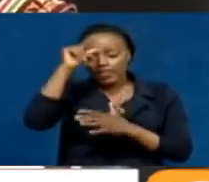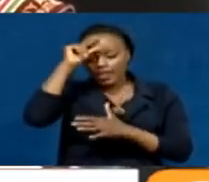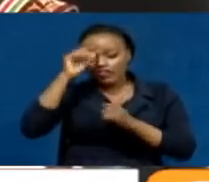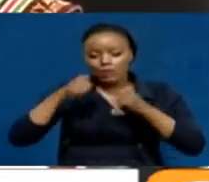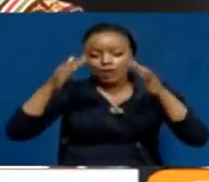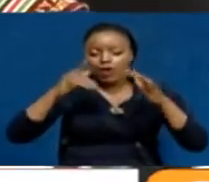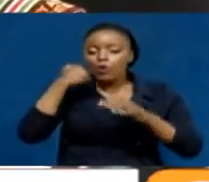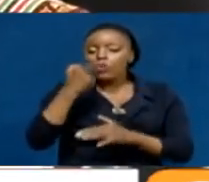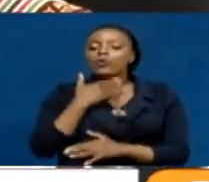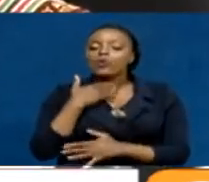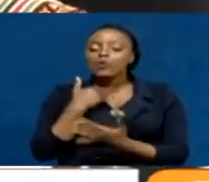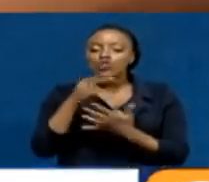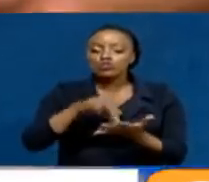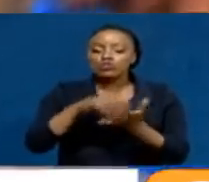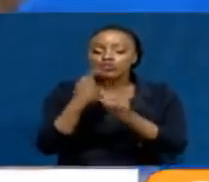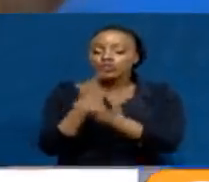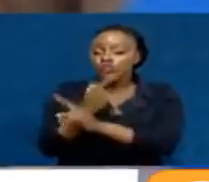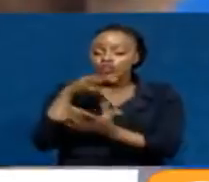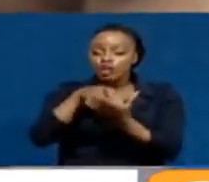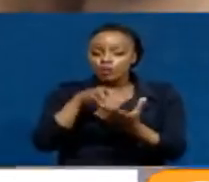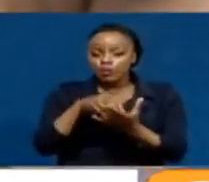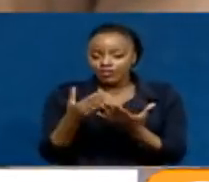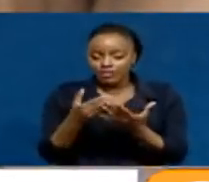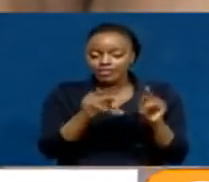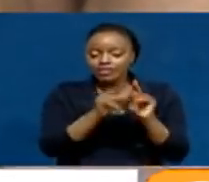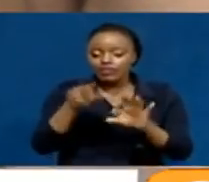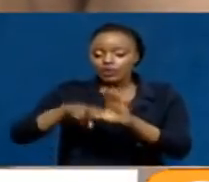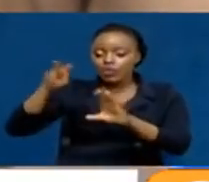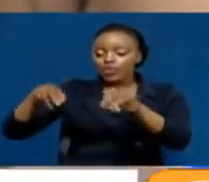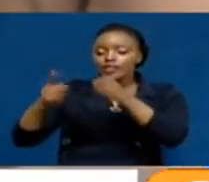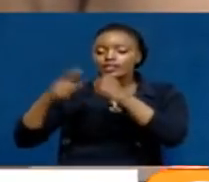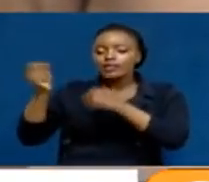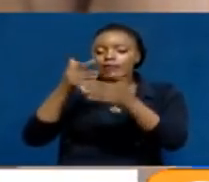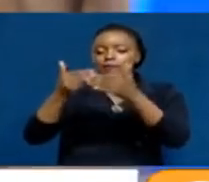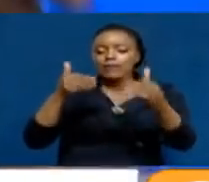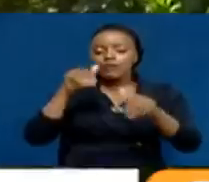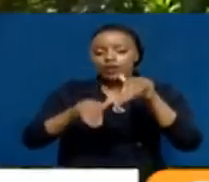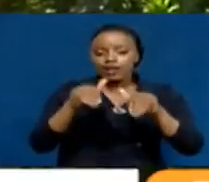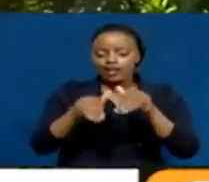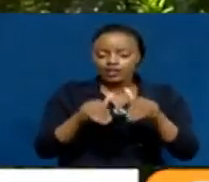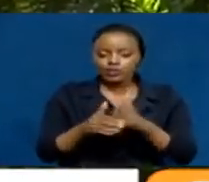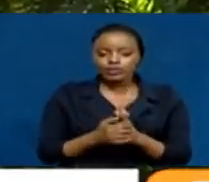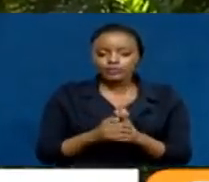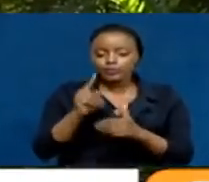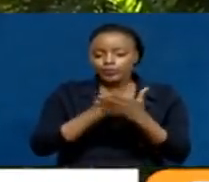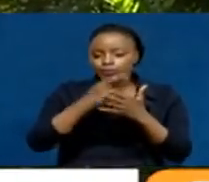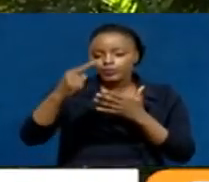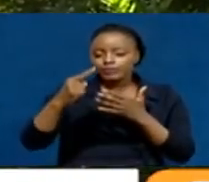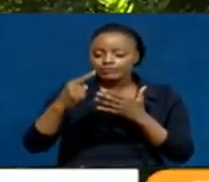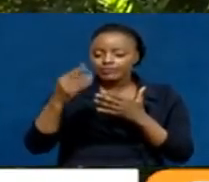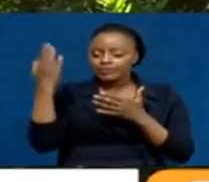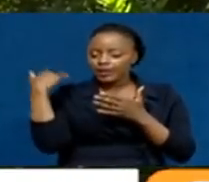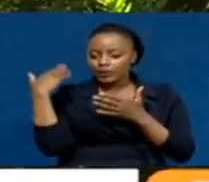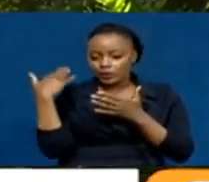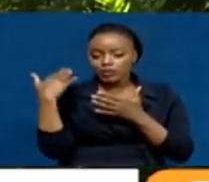serikali wanaotaka kuwania viti kwenye uchaguzi mkuu kujiuzulu miezi sita kabla ya uchaguzi mkuu. Wiki moja